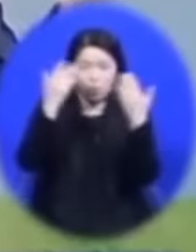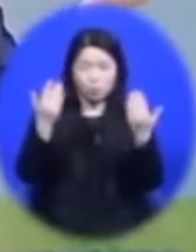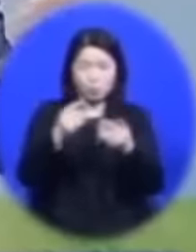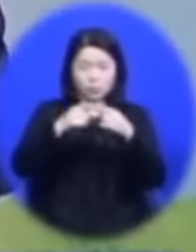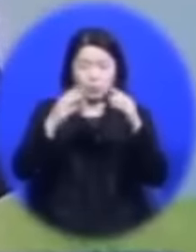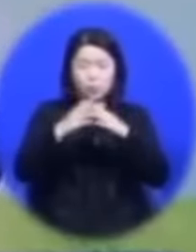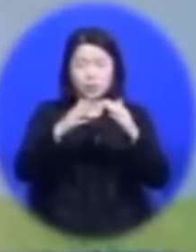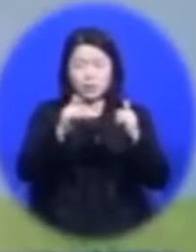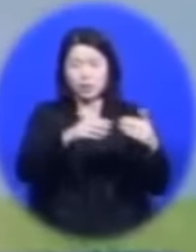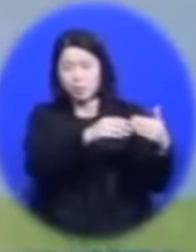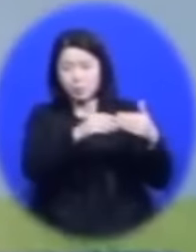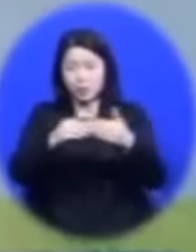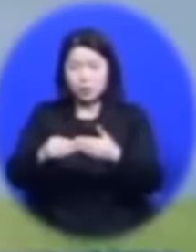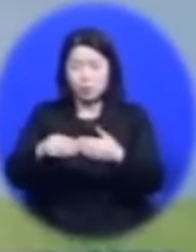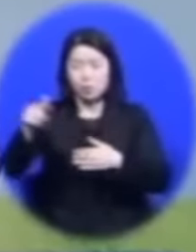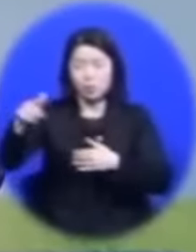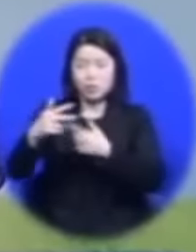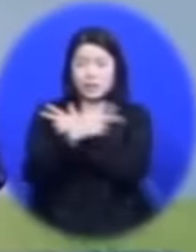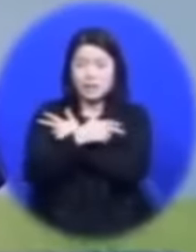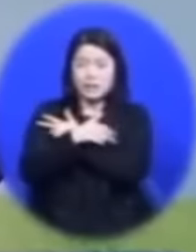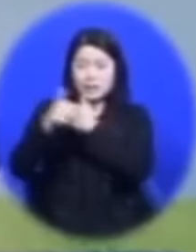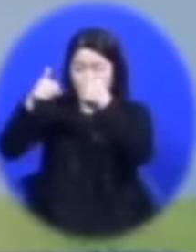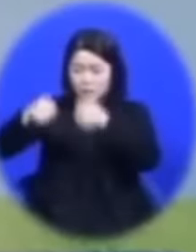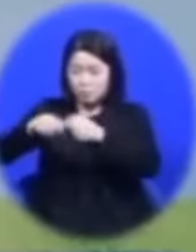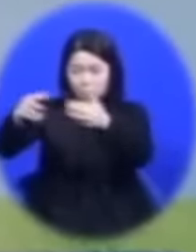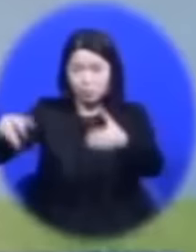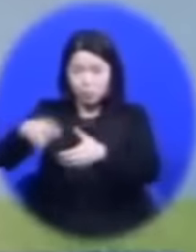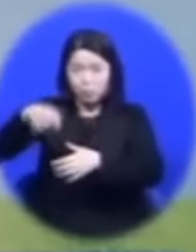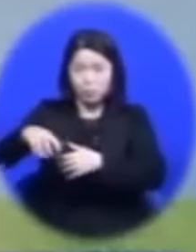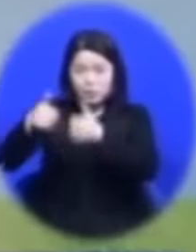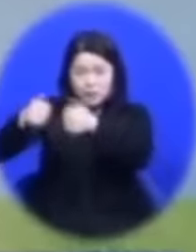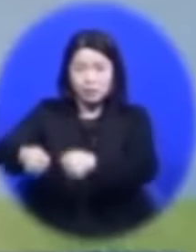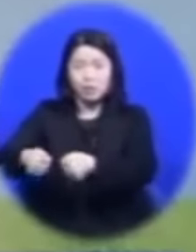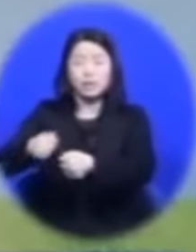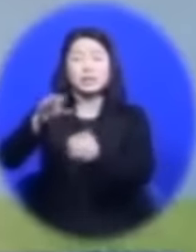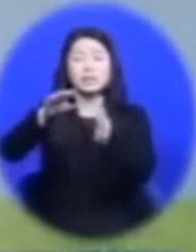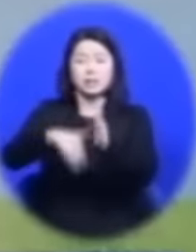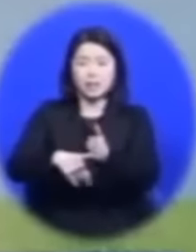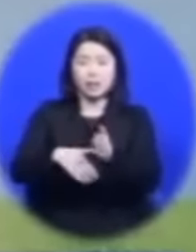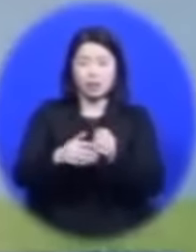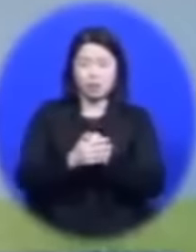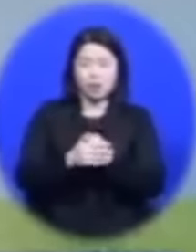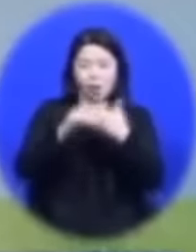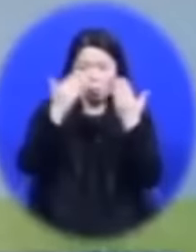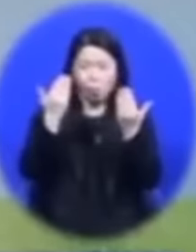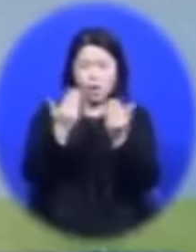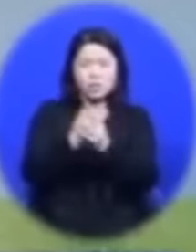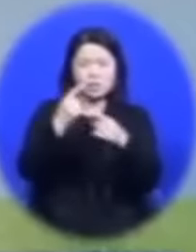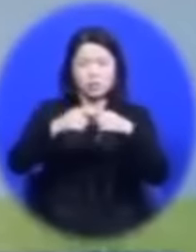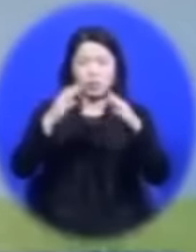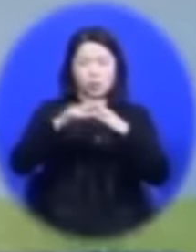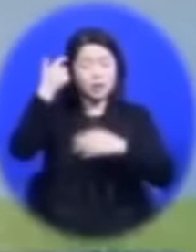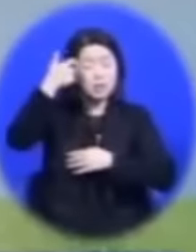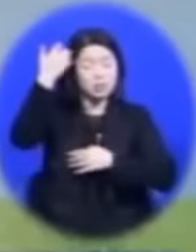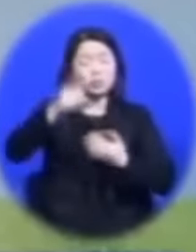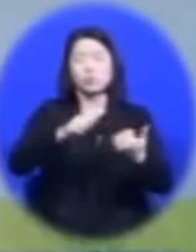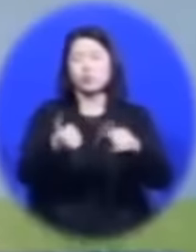일본 신사에 가서 거기서 절하던 그때예요. 완전히 교회가 영적으로 죽은